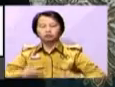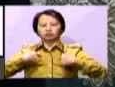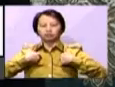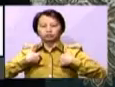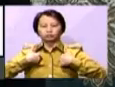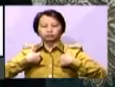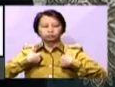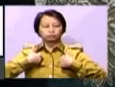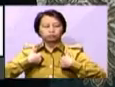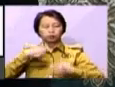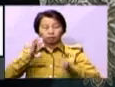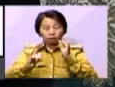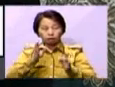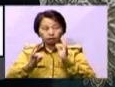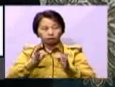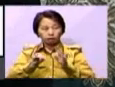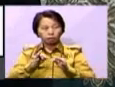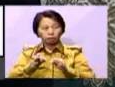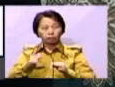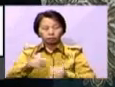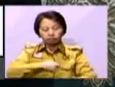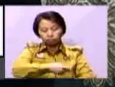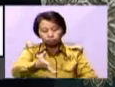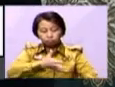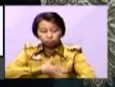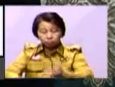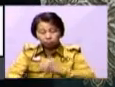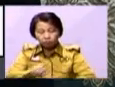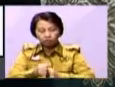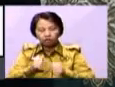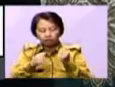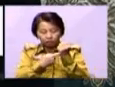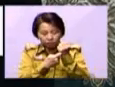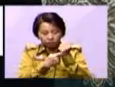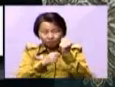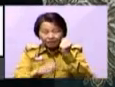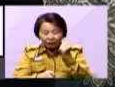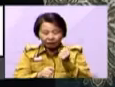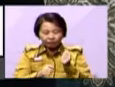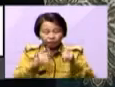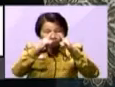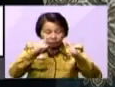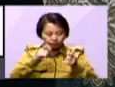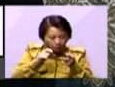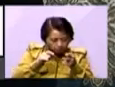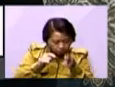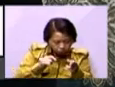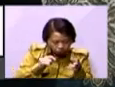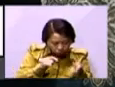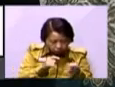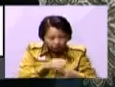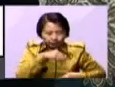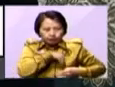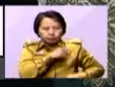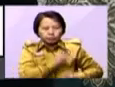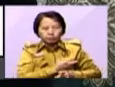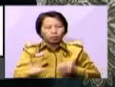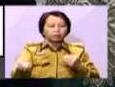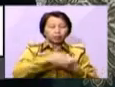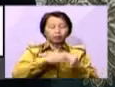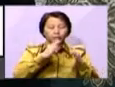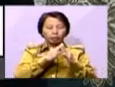mereka. Kalau dia jenis nelayan, dengan tali itu dia beranggapan dia akan dapat ikan yang